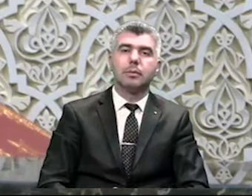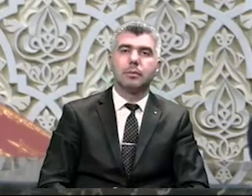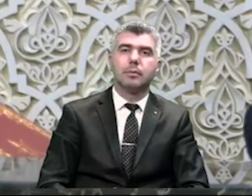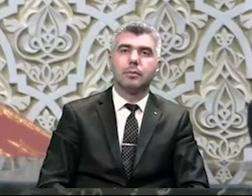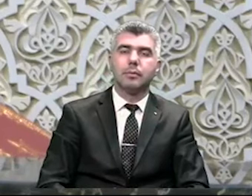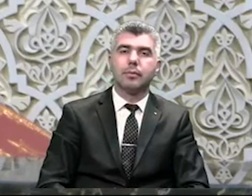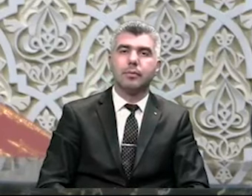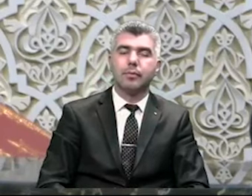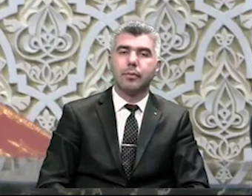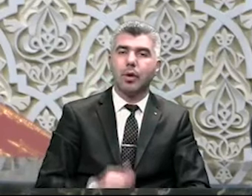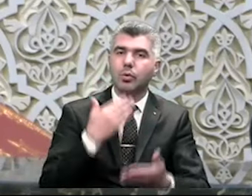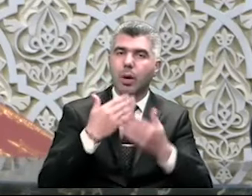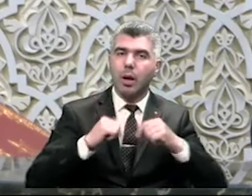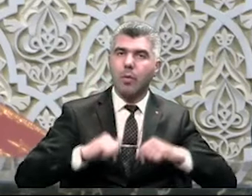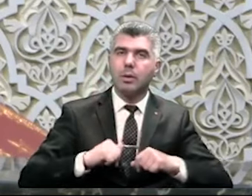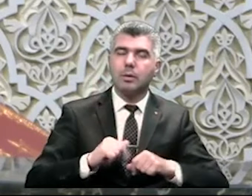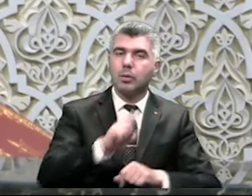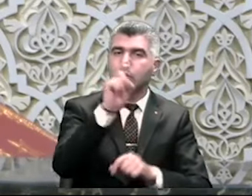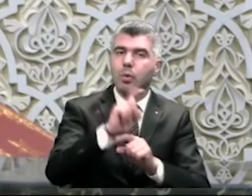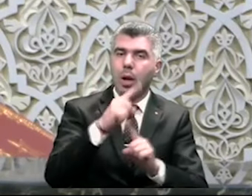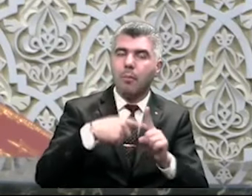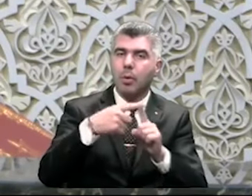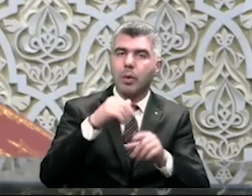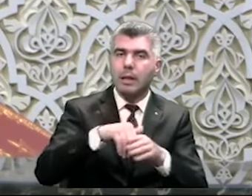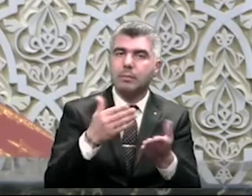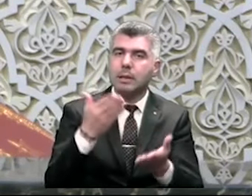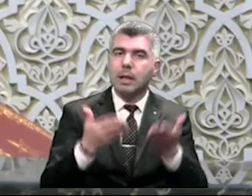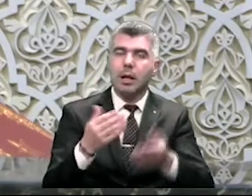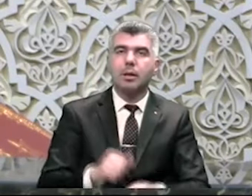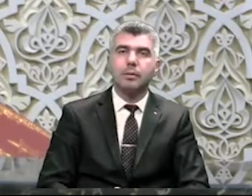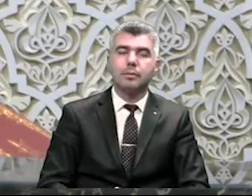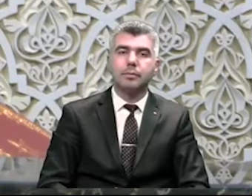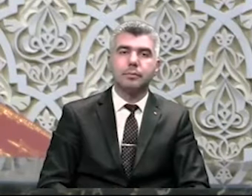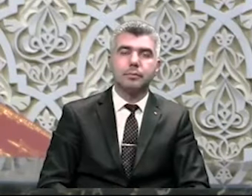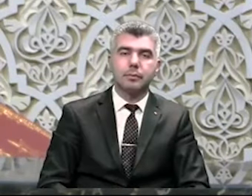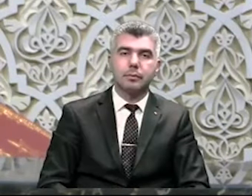شكرا السيد الوزير المحترم تعقيب الفريق المحترم السي محمد حلمي